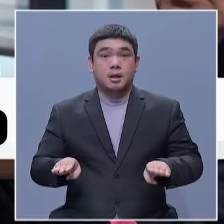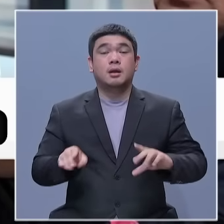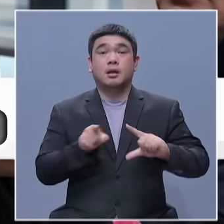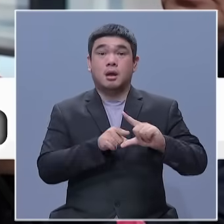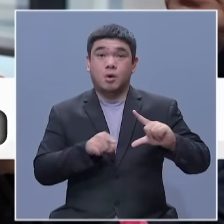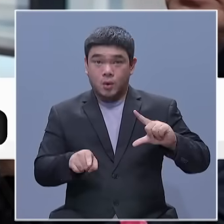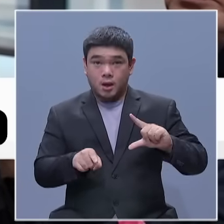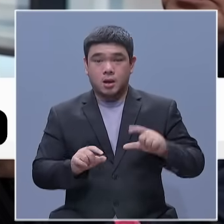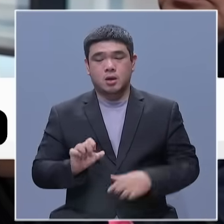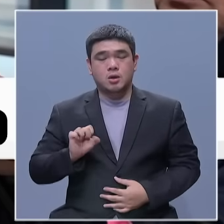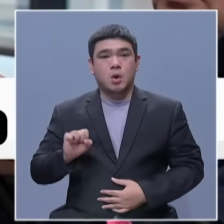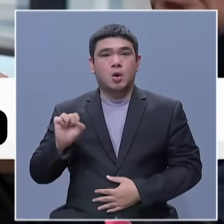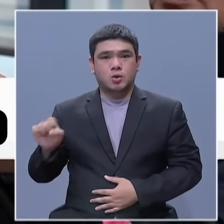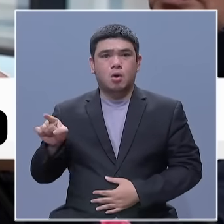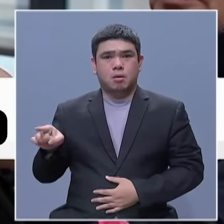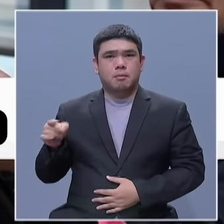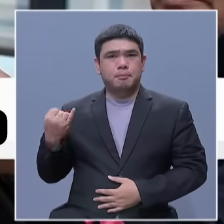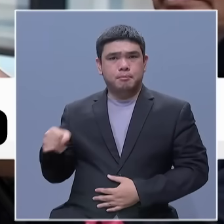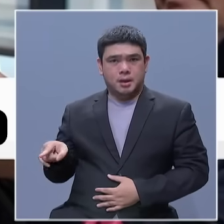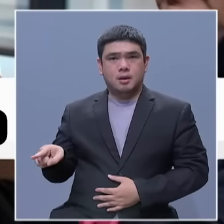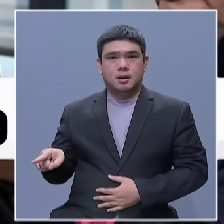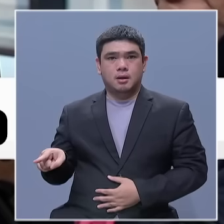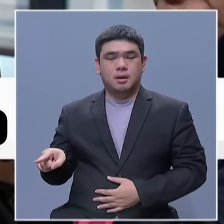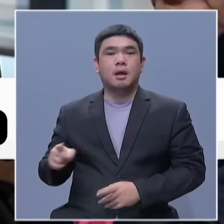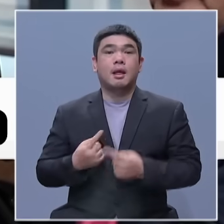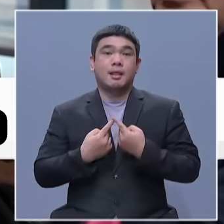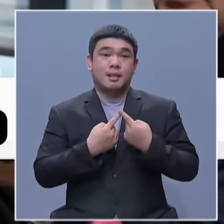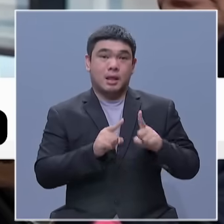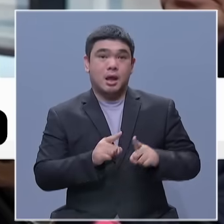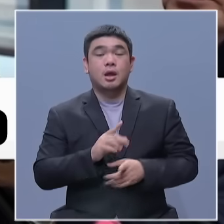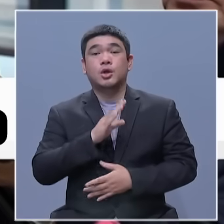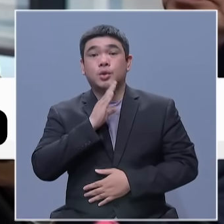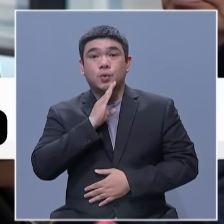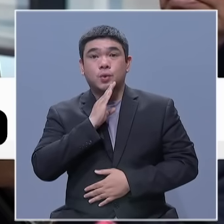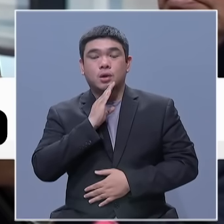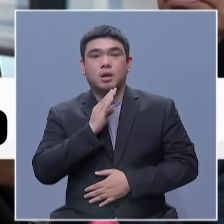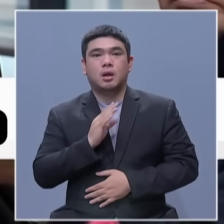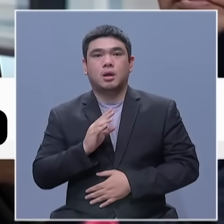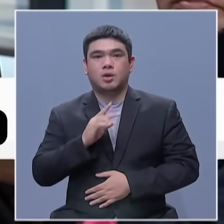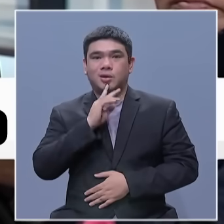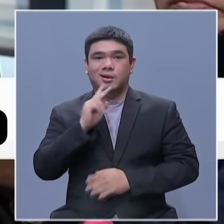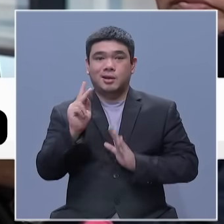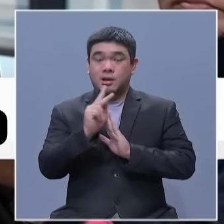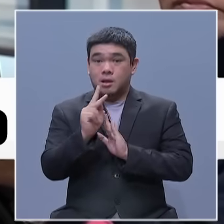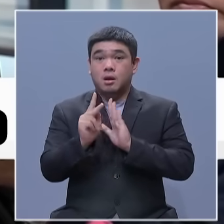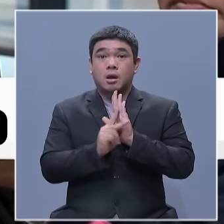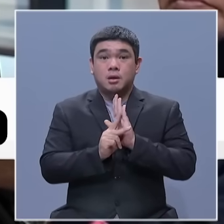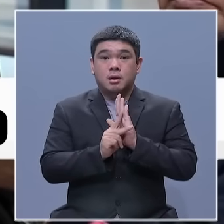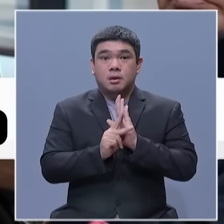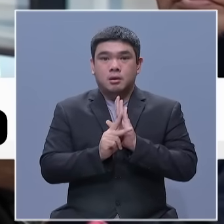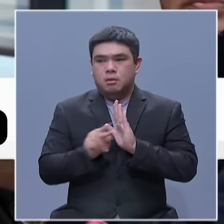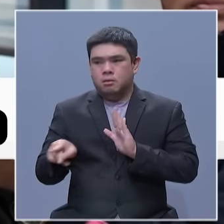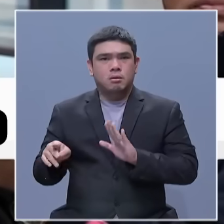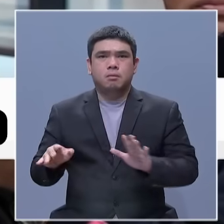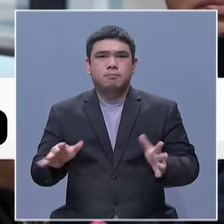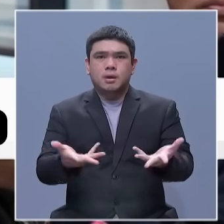กลสสปูอัดอาจจะผิด อัน นี้วินัยนะ ครับ แต่ถ้าเป็นการจะดำเนินคดีความในคดีอาญ า จะ